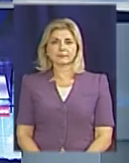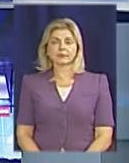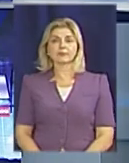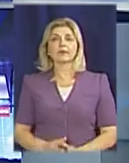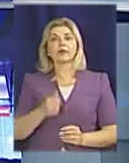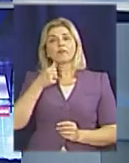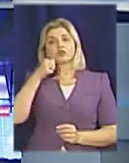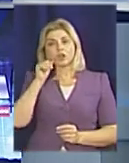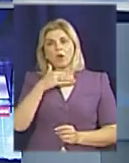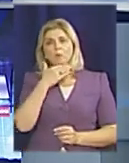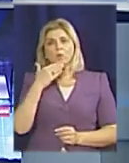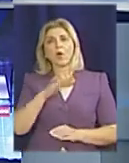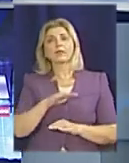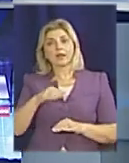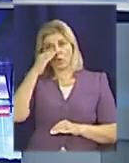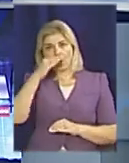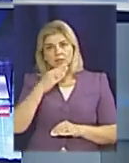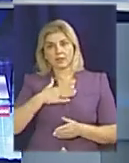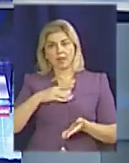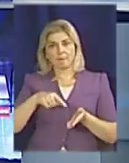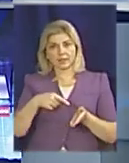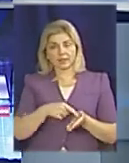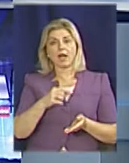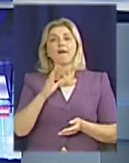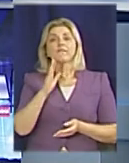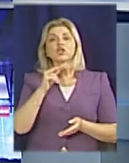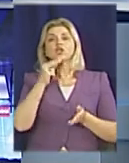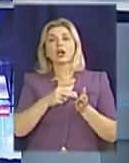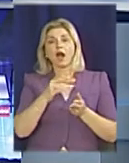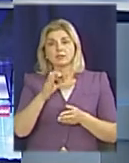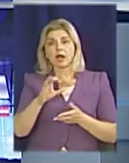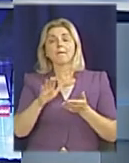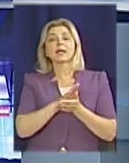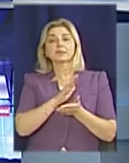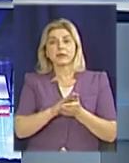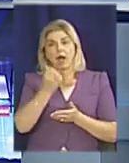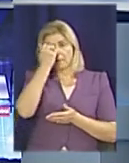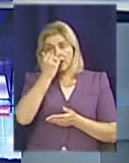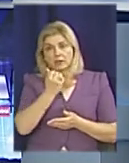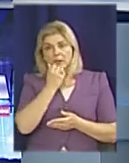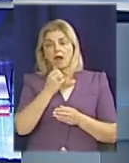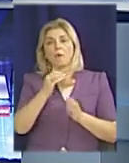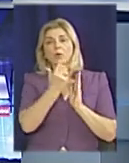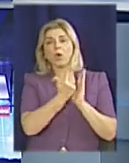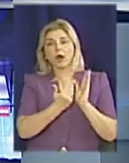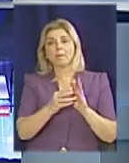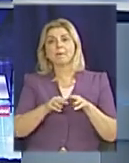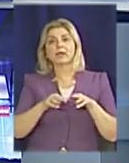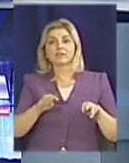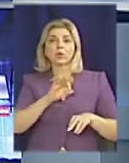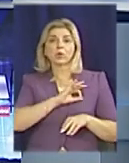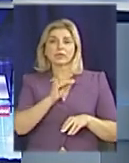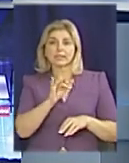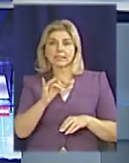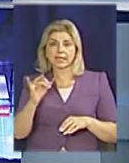Вчора багатодітний батько з нашого міста Євген Ткачишин у Черкасах безоплатно завдяки програмі Міністерства юстиції «Безоплатна